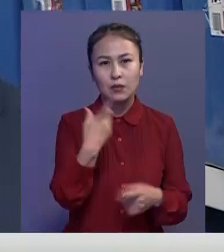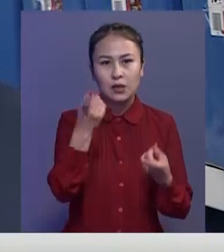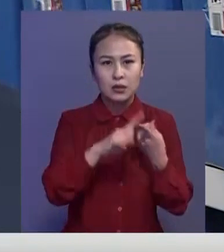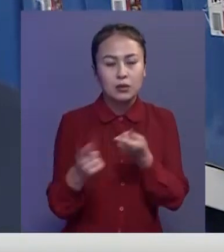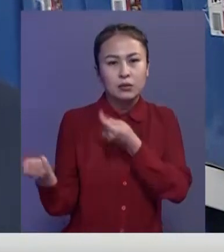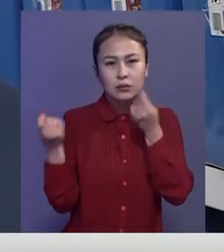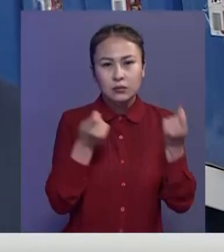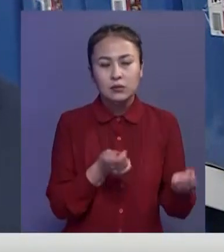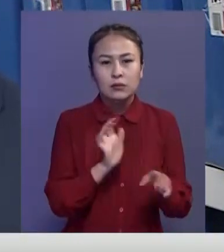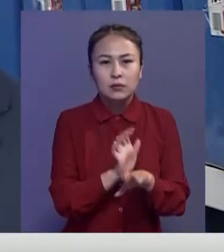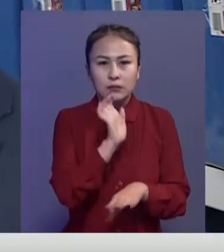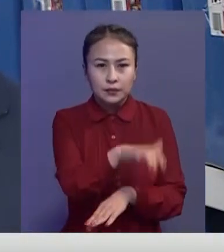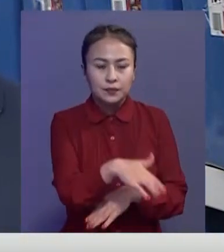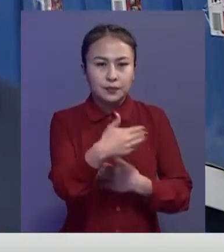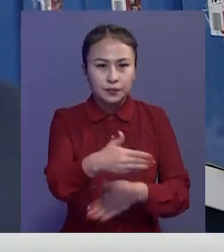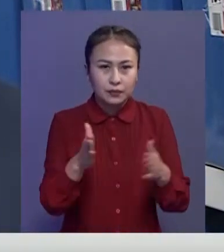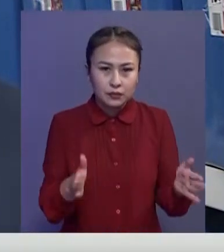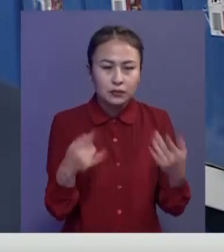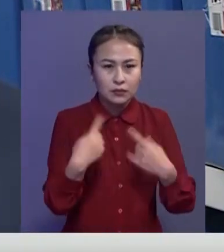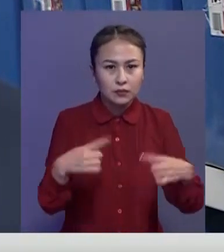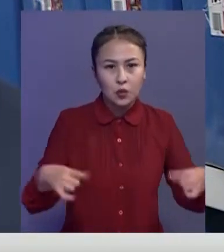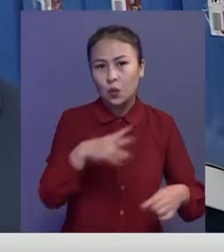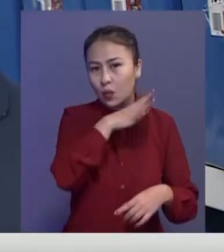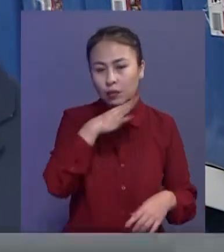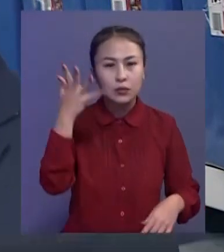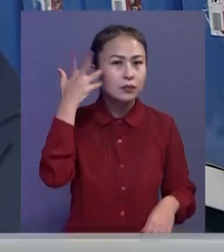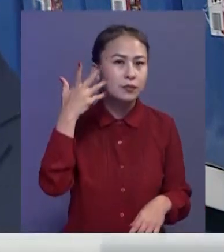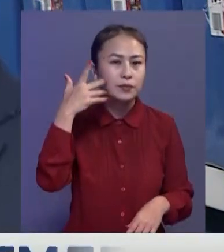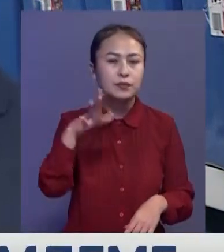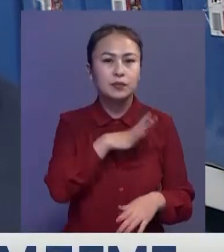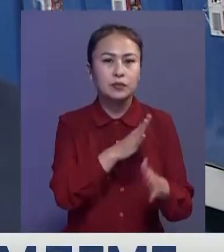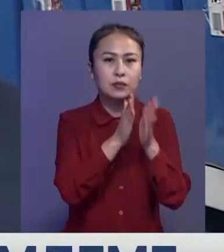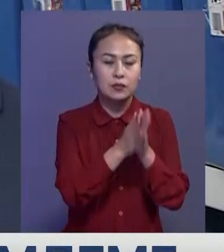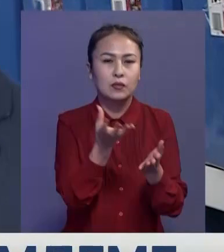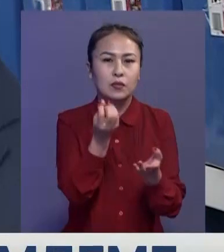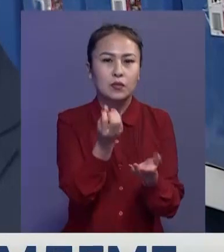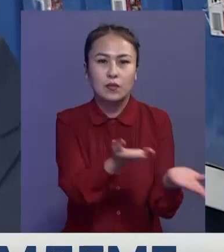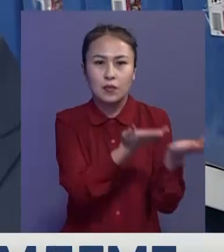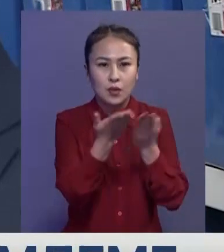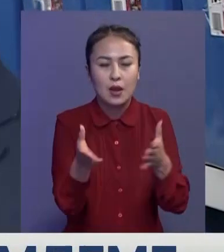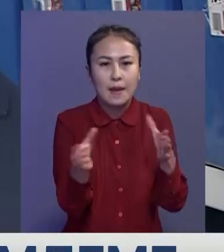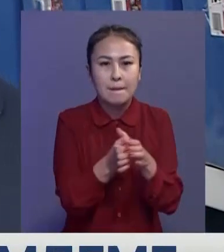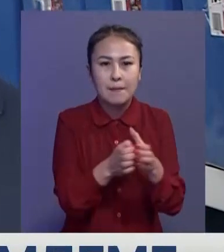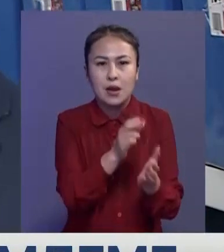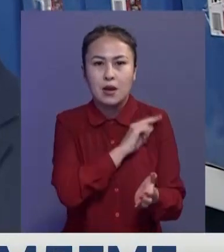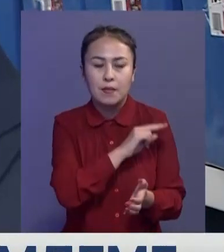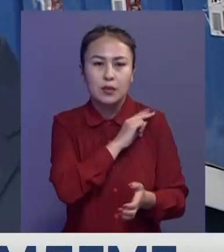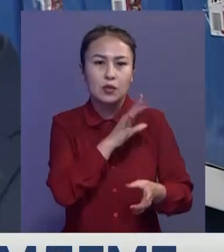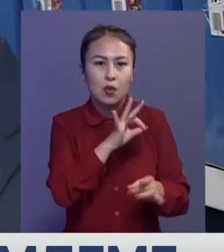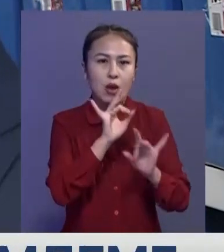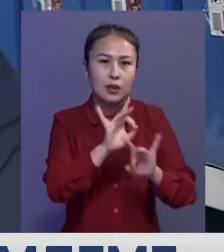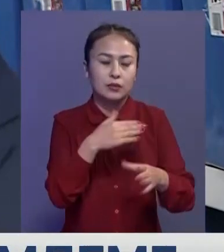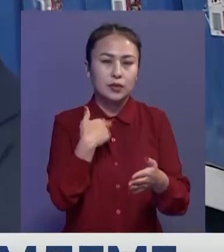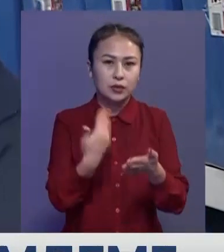жеткізетін посылкаларын нелері саны көбейгенде біз сырттан тағы да компанияда жолдаймыз. Но негізі айтып кетейін